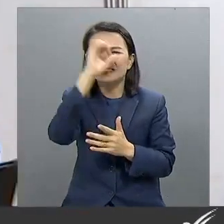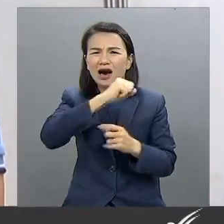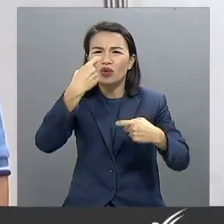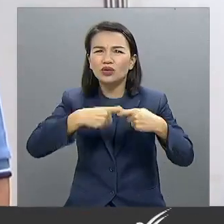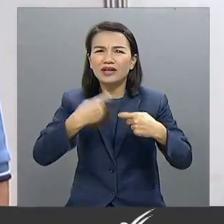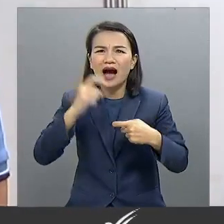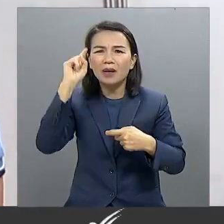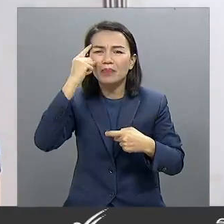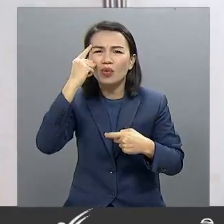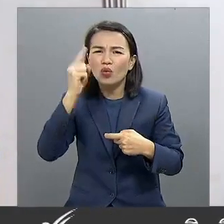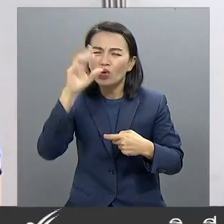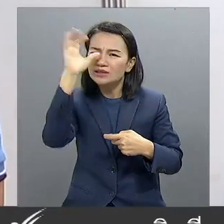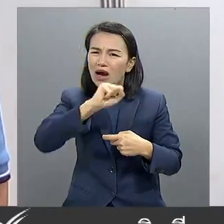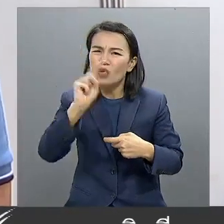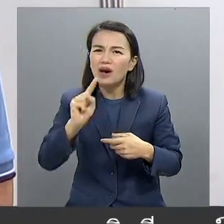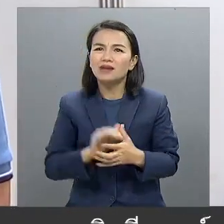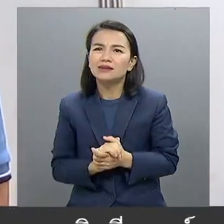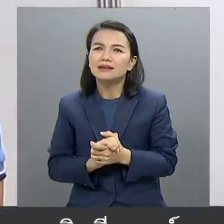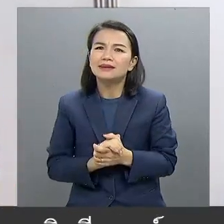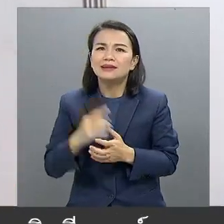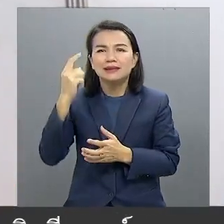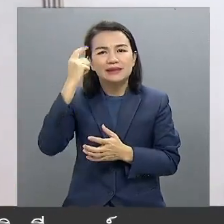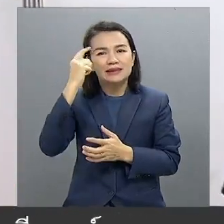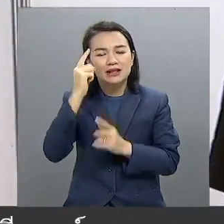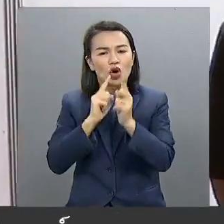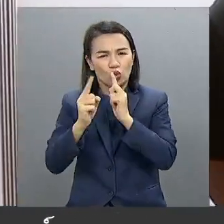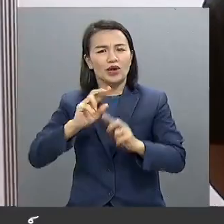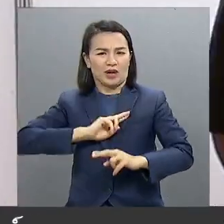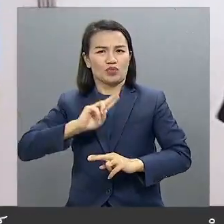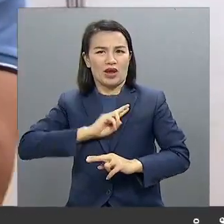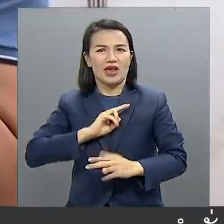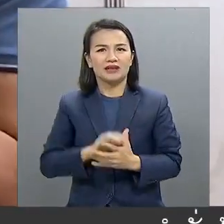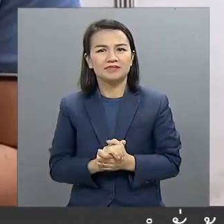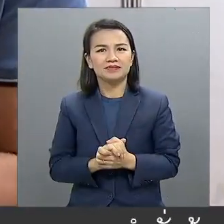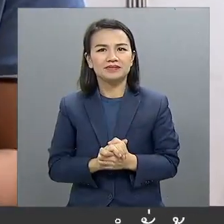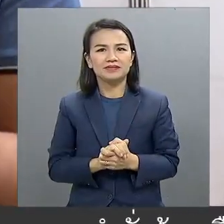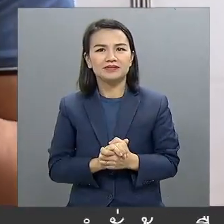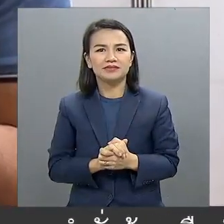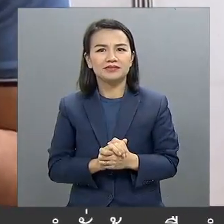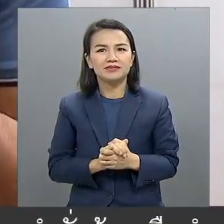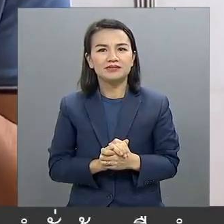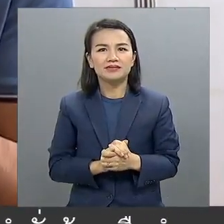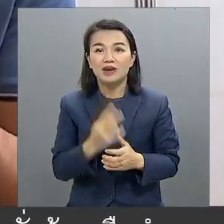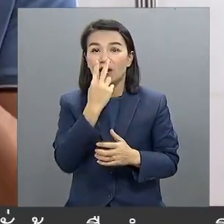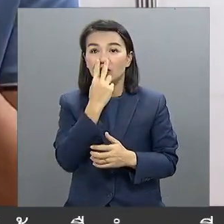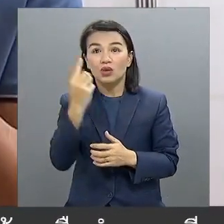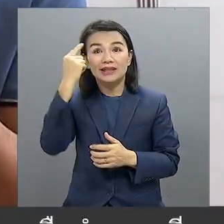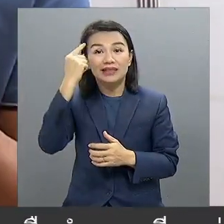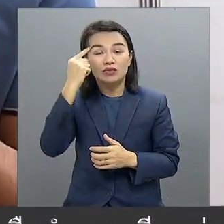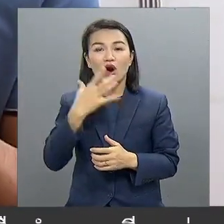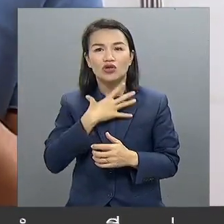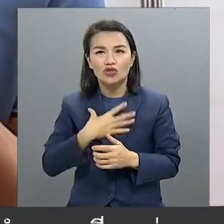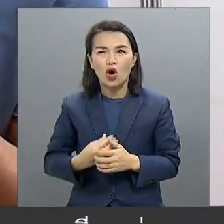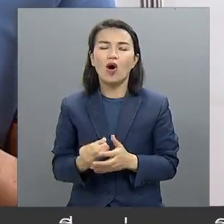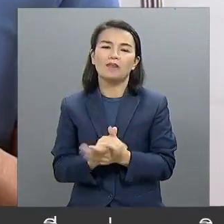่ตสงสัย Eliasเพรดีได้เหมาฮ น้ป้างชอบเมนูเนื้อ มู